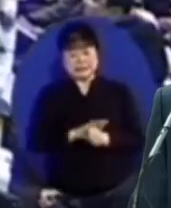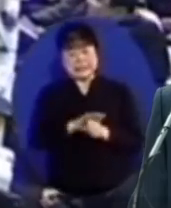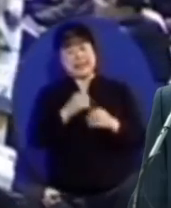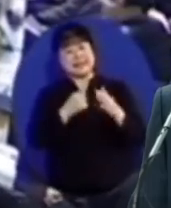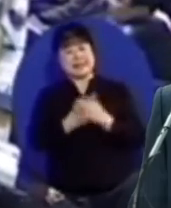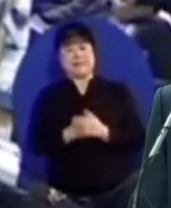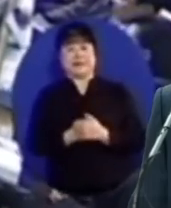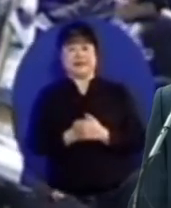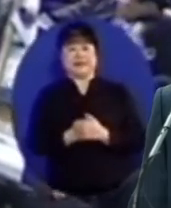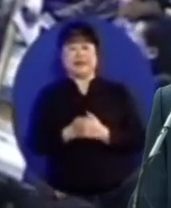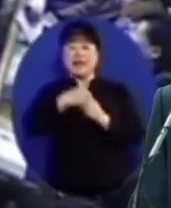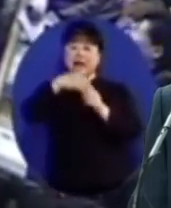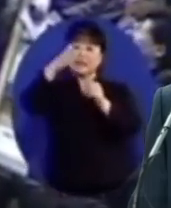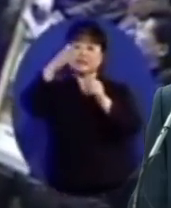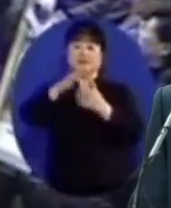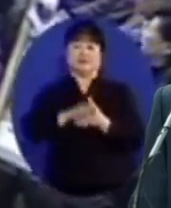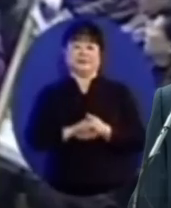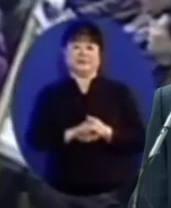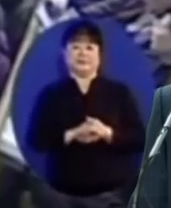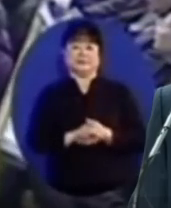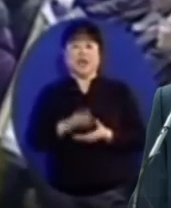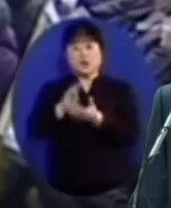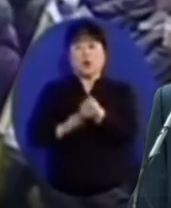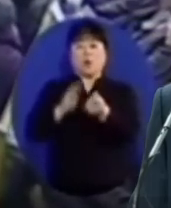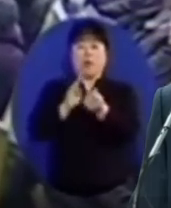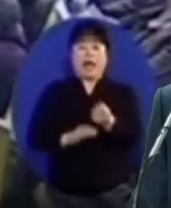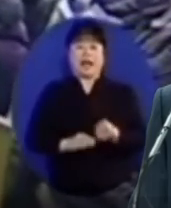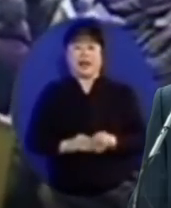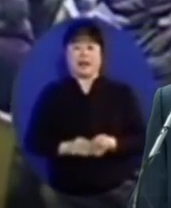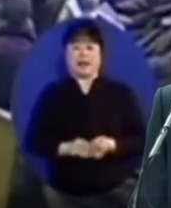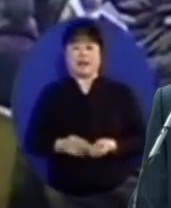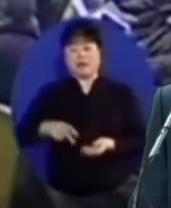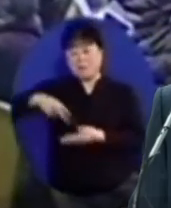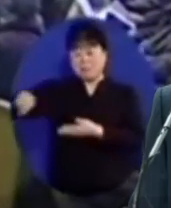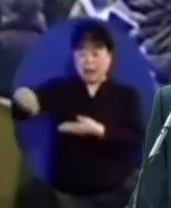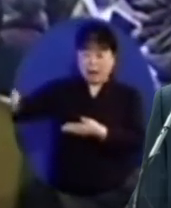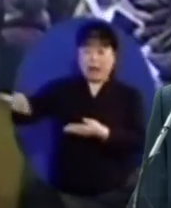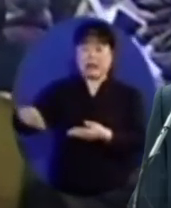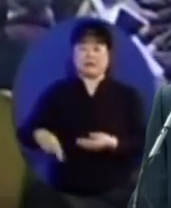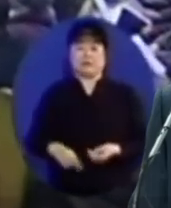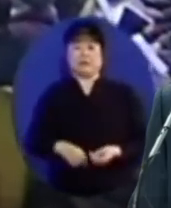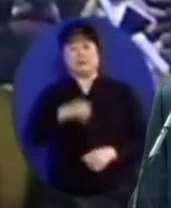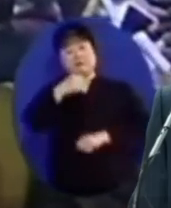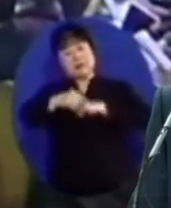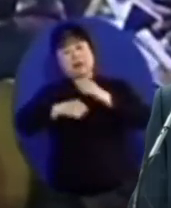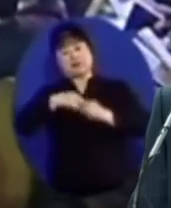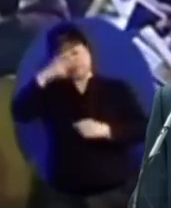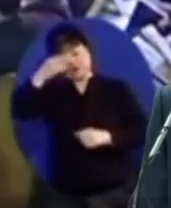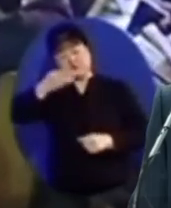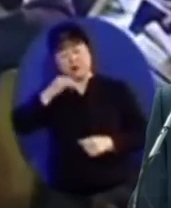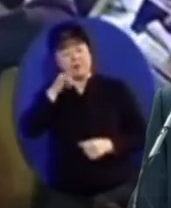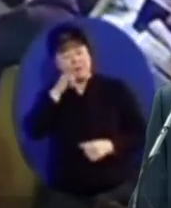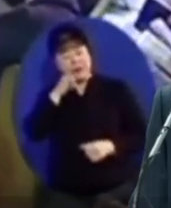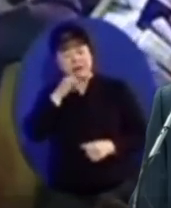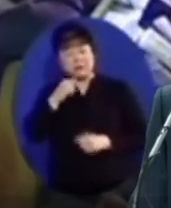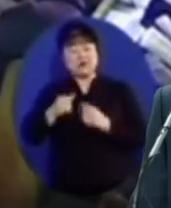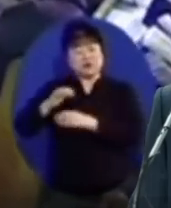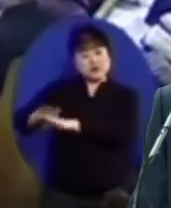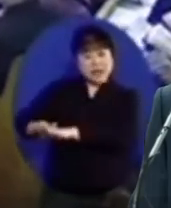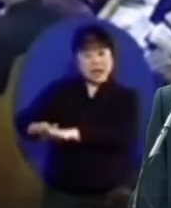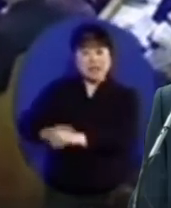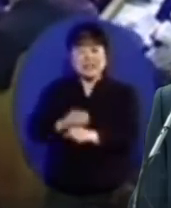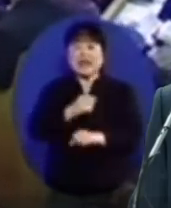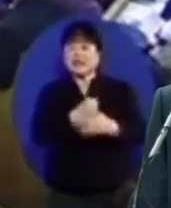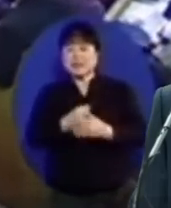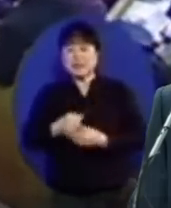때문에 그가 나가서 도박을 하든지 방종하게 놀든지 술 취하든지 마약을 하든지 내버려 둔다. 왜?